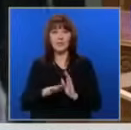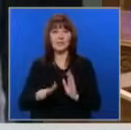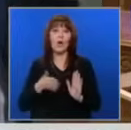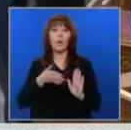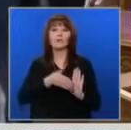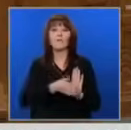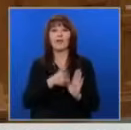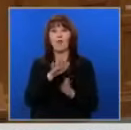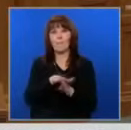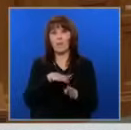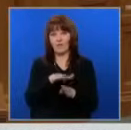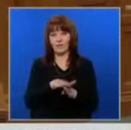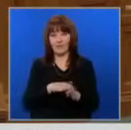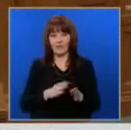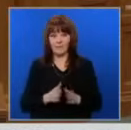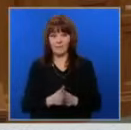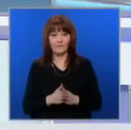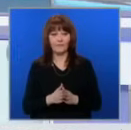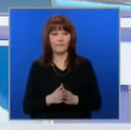на помилване.